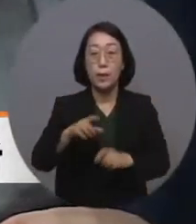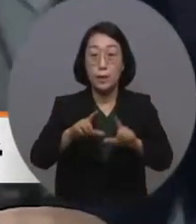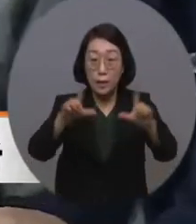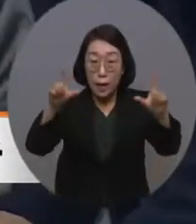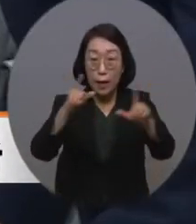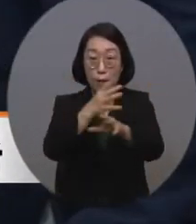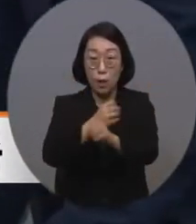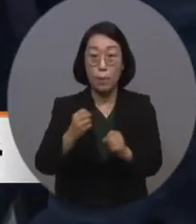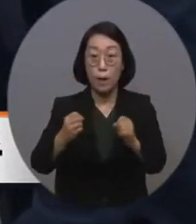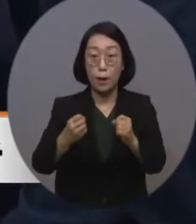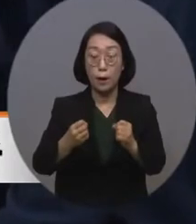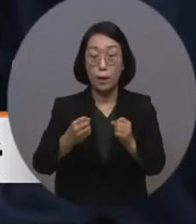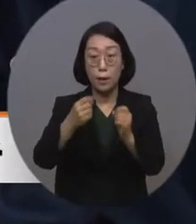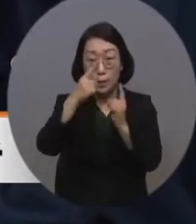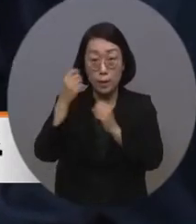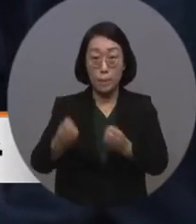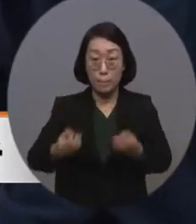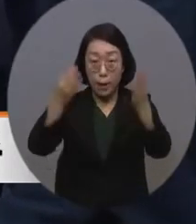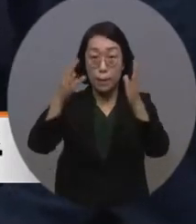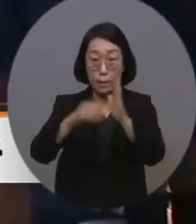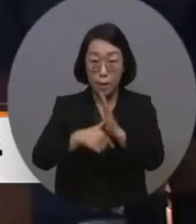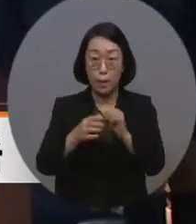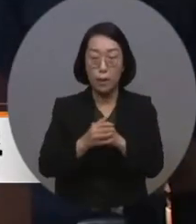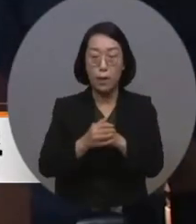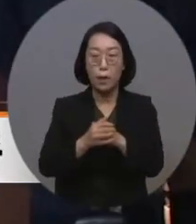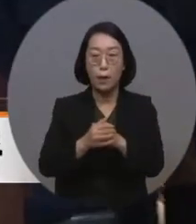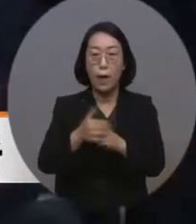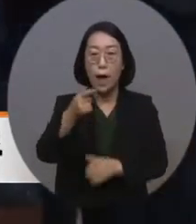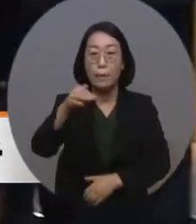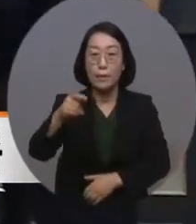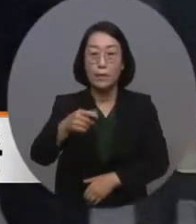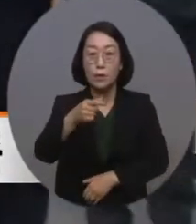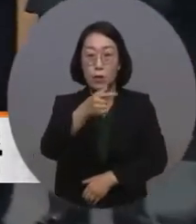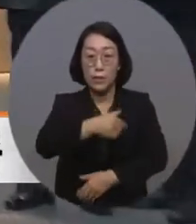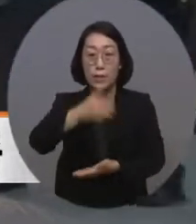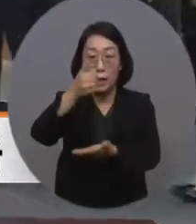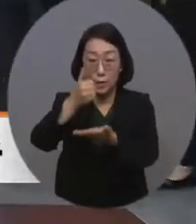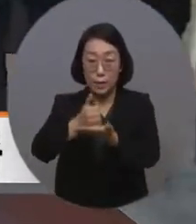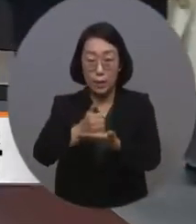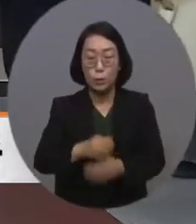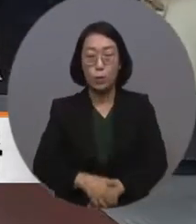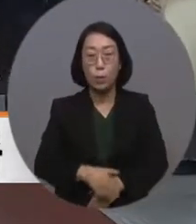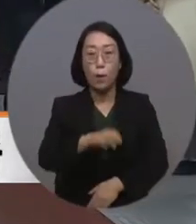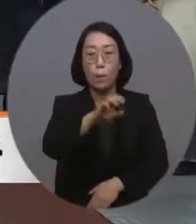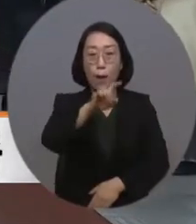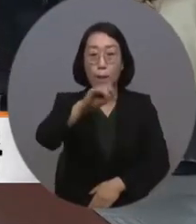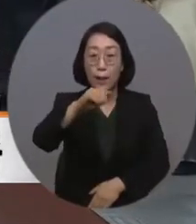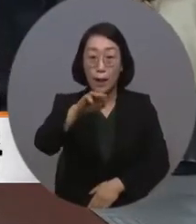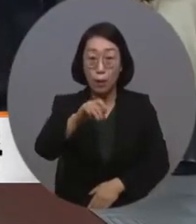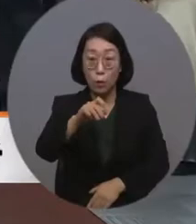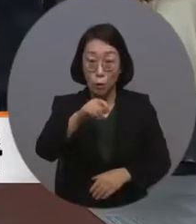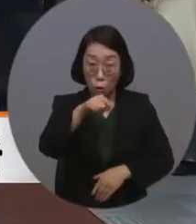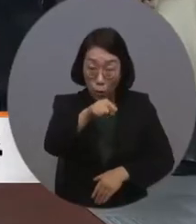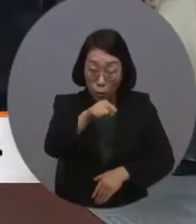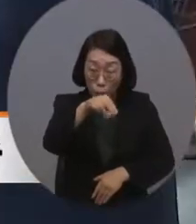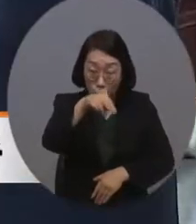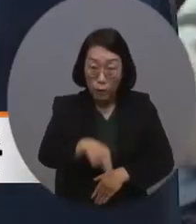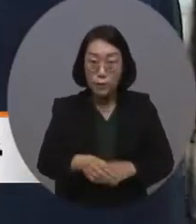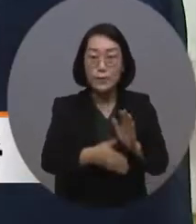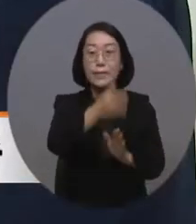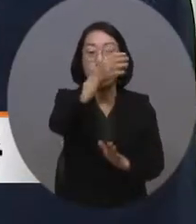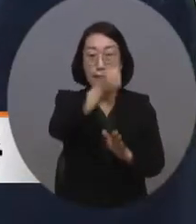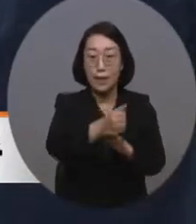열린 협약식에는 시난서 경력 대학원 함기철 이사장과 가르보 마발라커 시장 등이 참석한 가운데